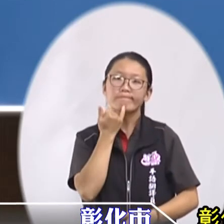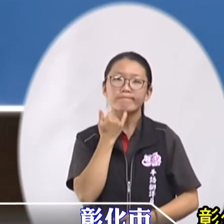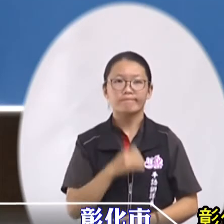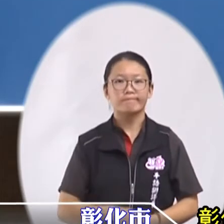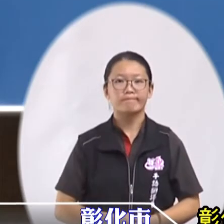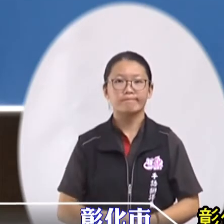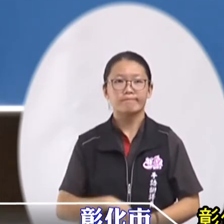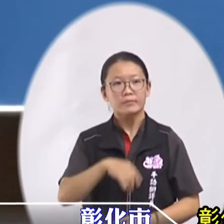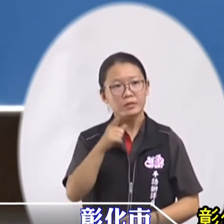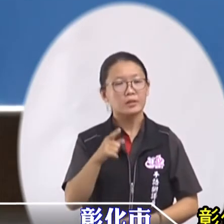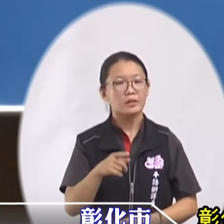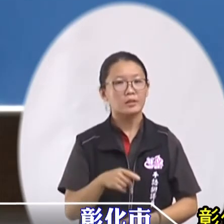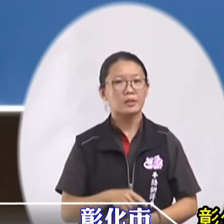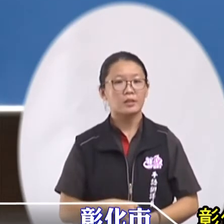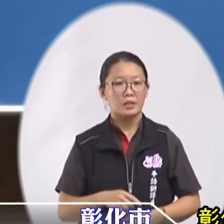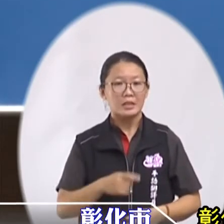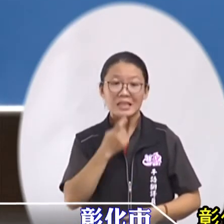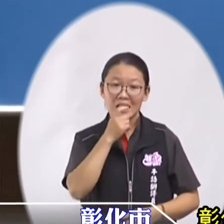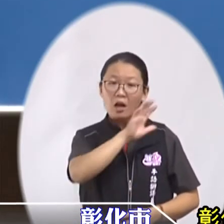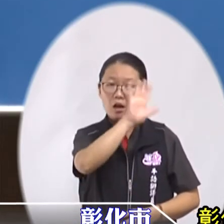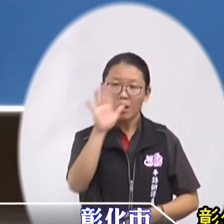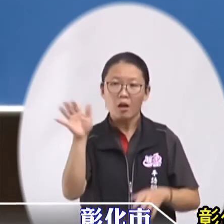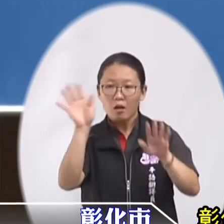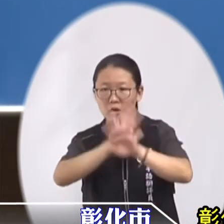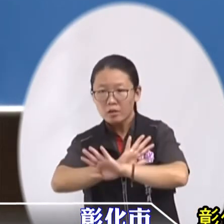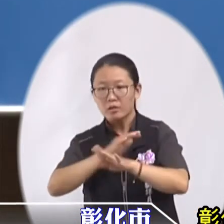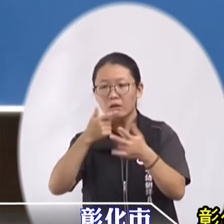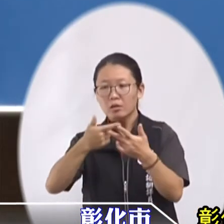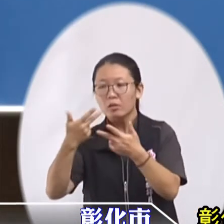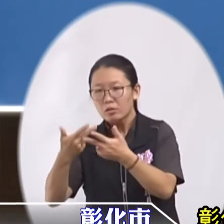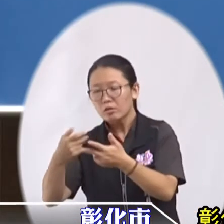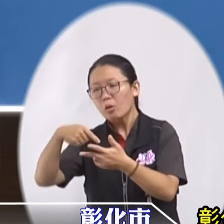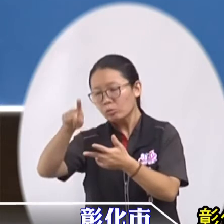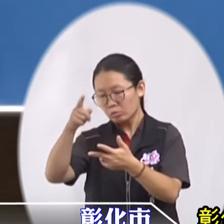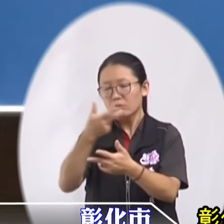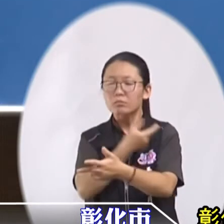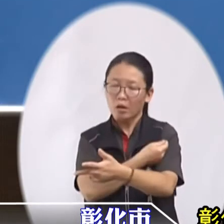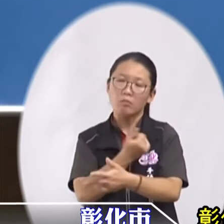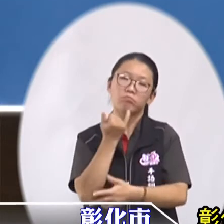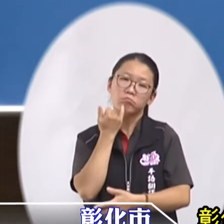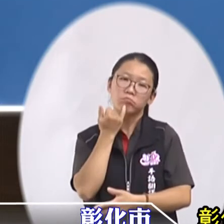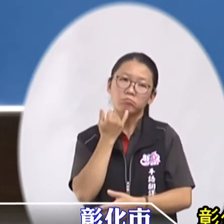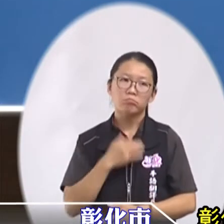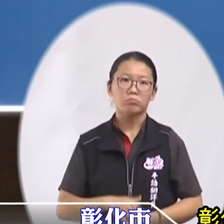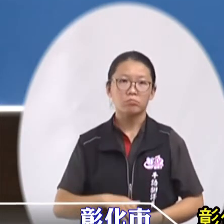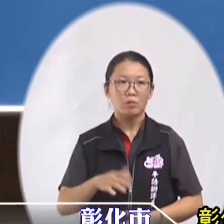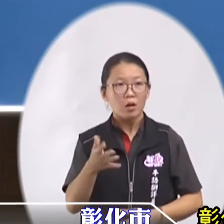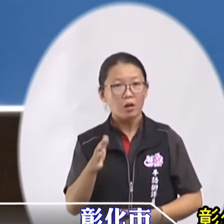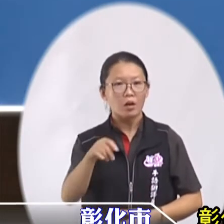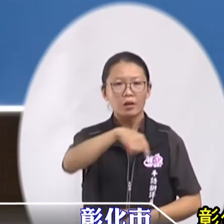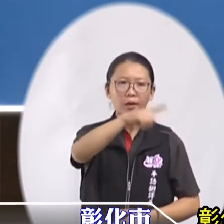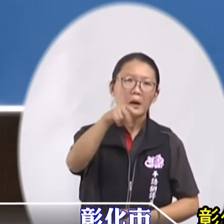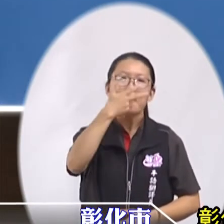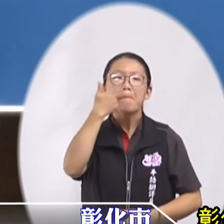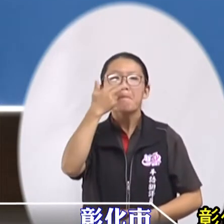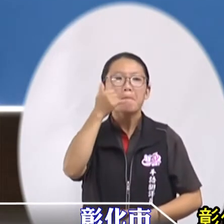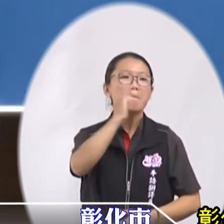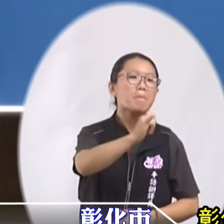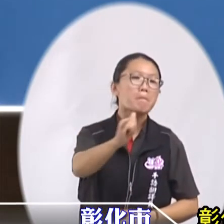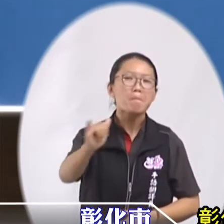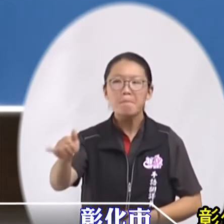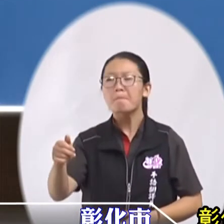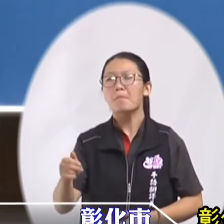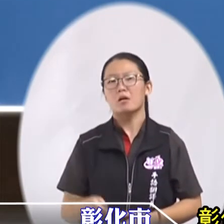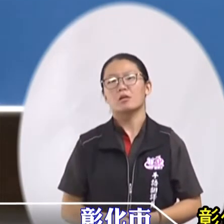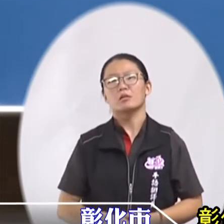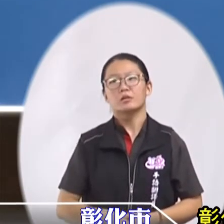可以平常，可以晚上，也可以假日，通通都可以。开遮侪近，就是要大家方便哈。啊，区分时